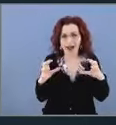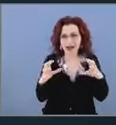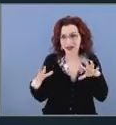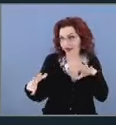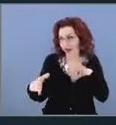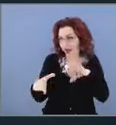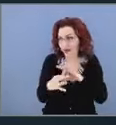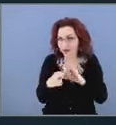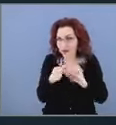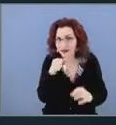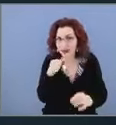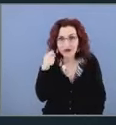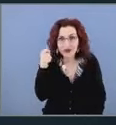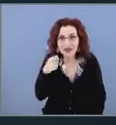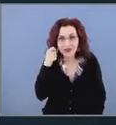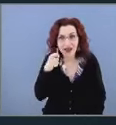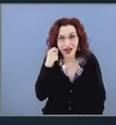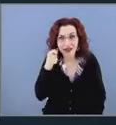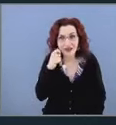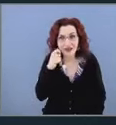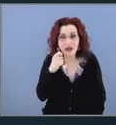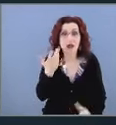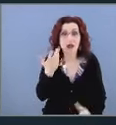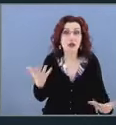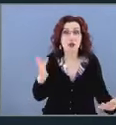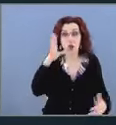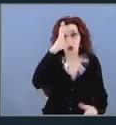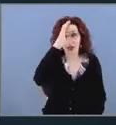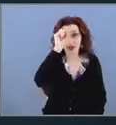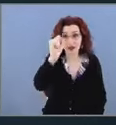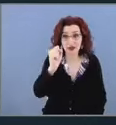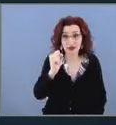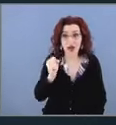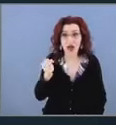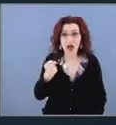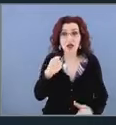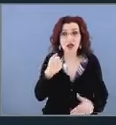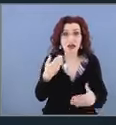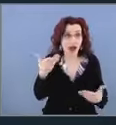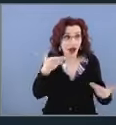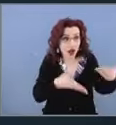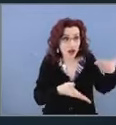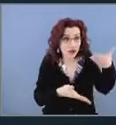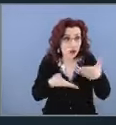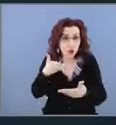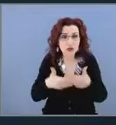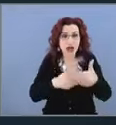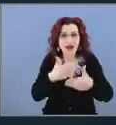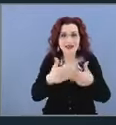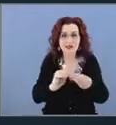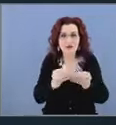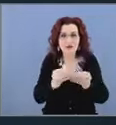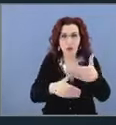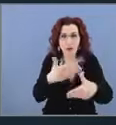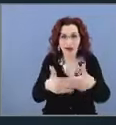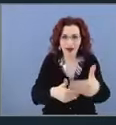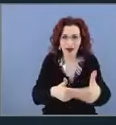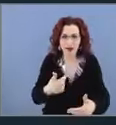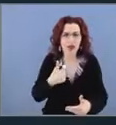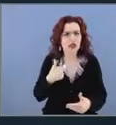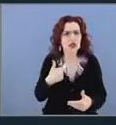può contribuire a sviluppare. Per cui è un invito, ecco, io sono disponibile se